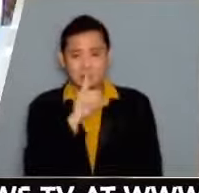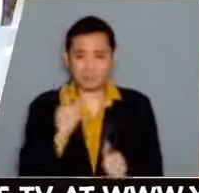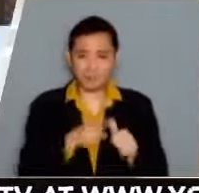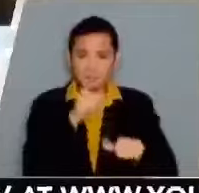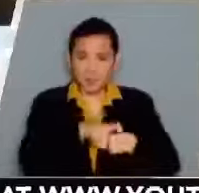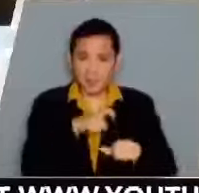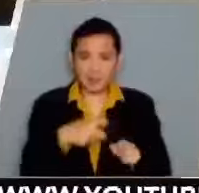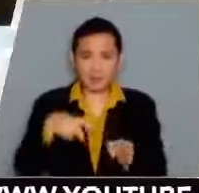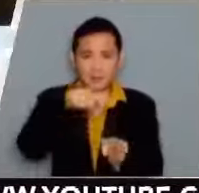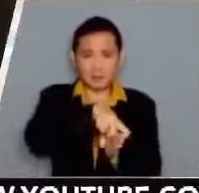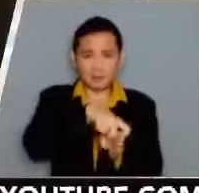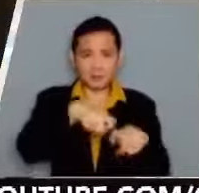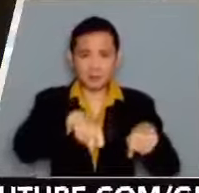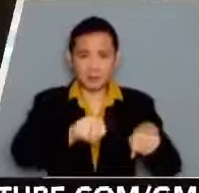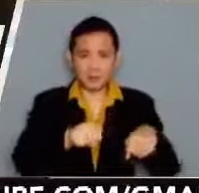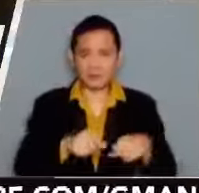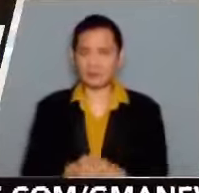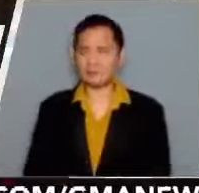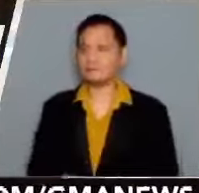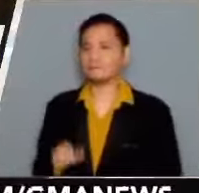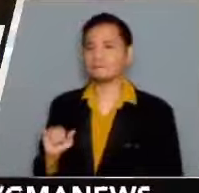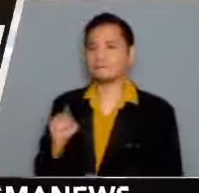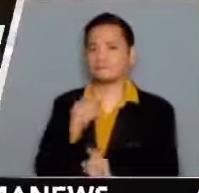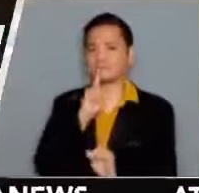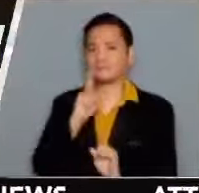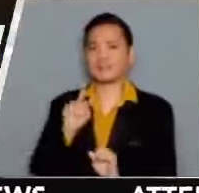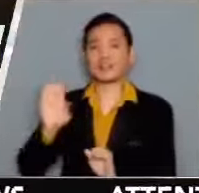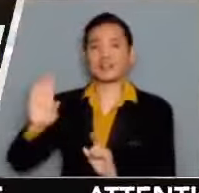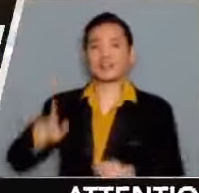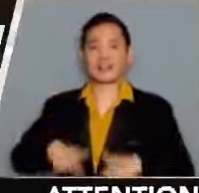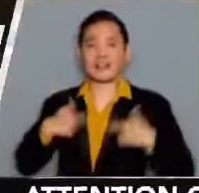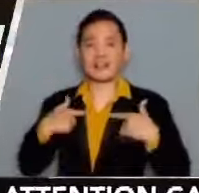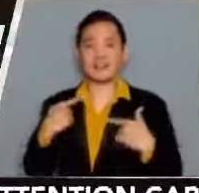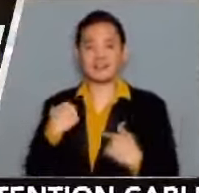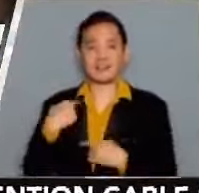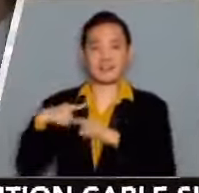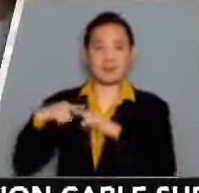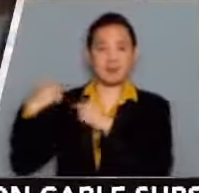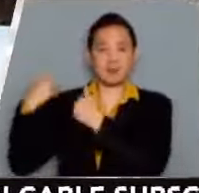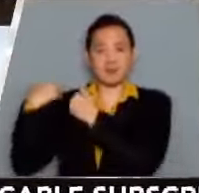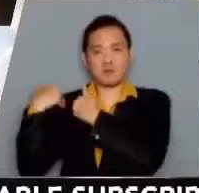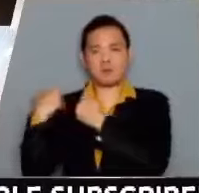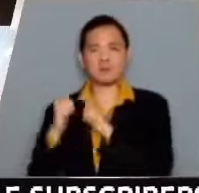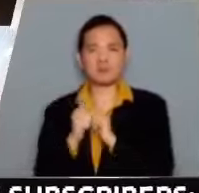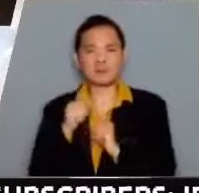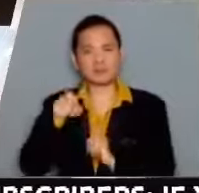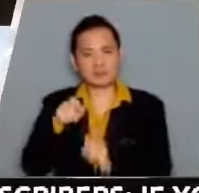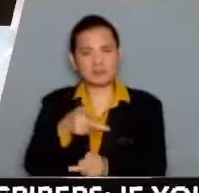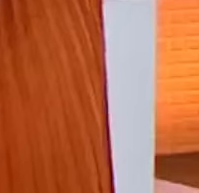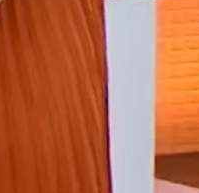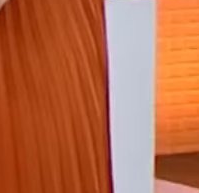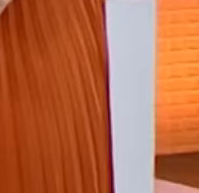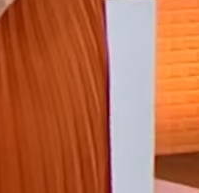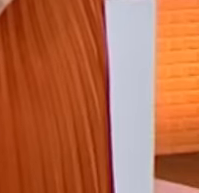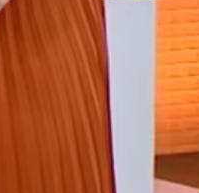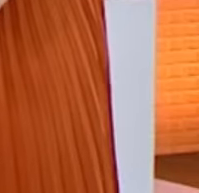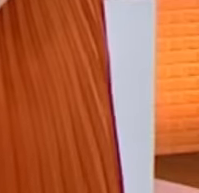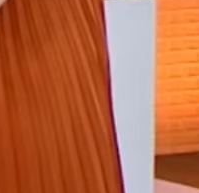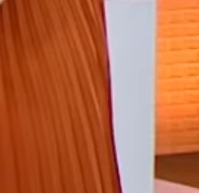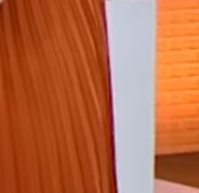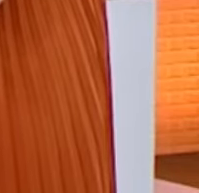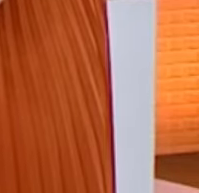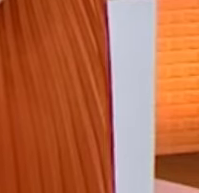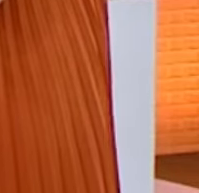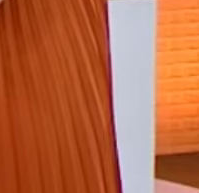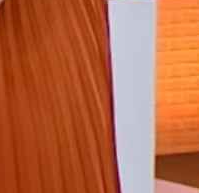motor. Siyempre, kumbaga nakasalalay sa akin ang buhay ni Jillian Ward. Kailangan talaga nating ingatan. Mga Kapuso, para